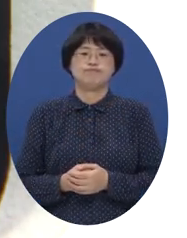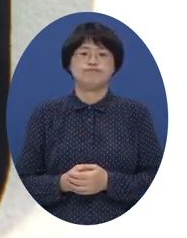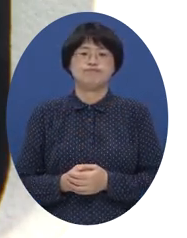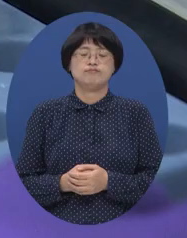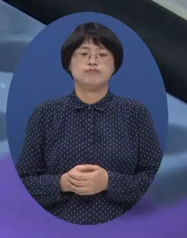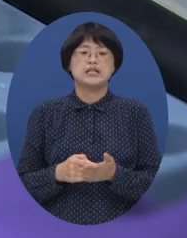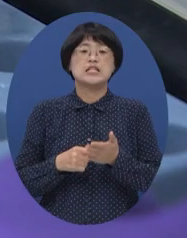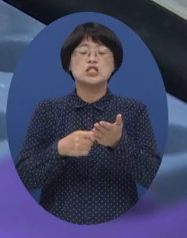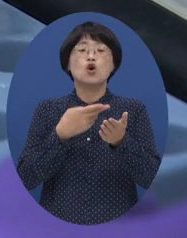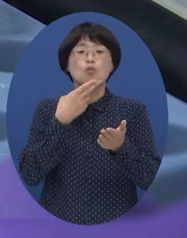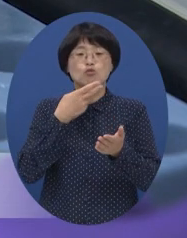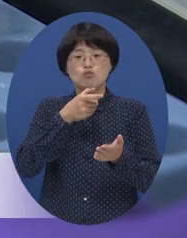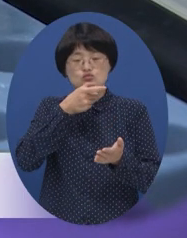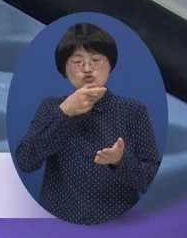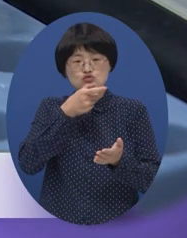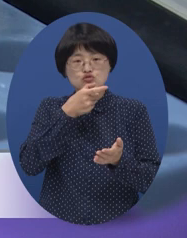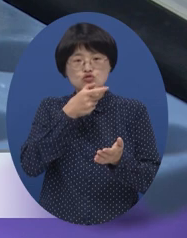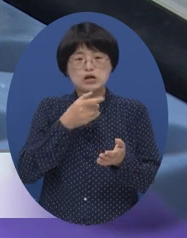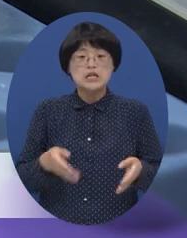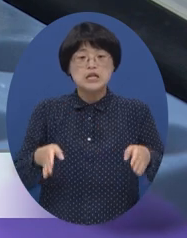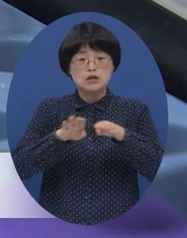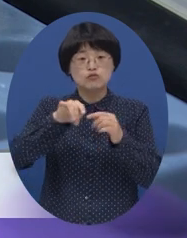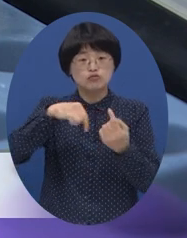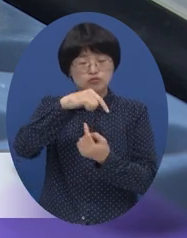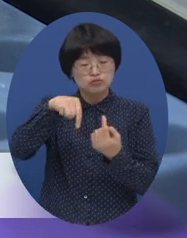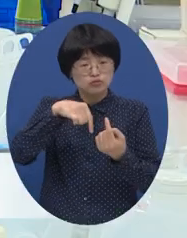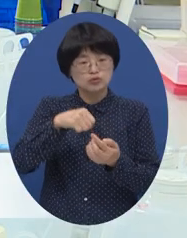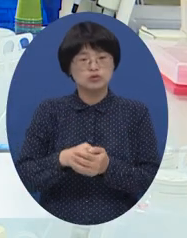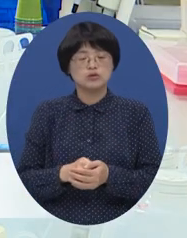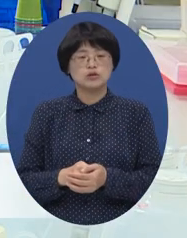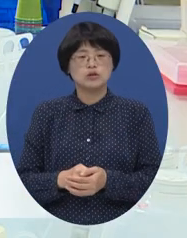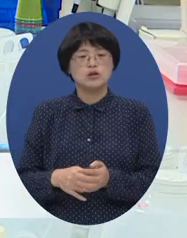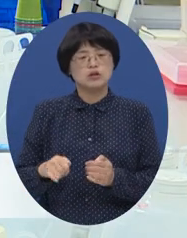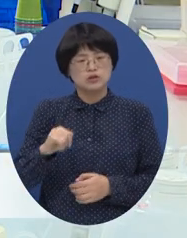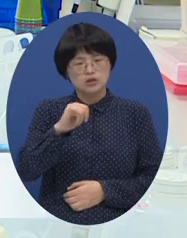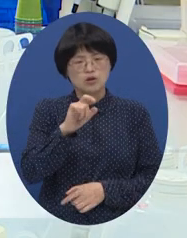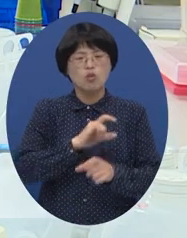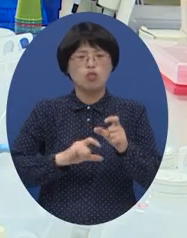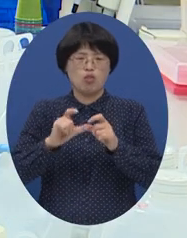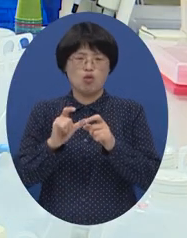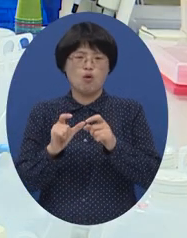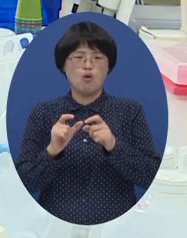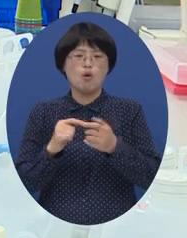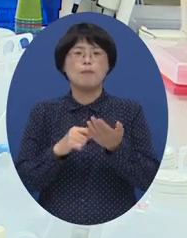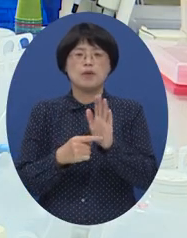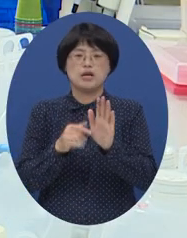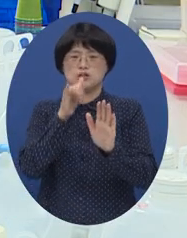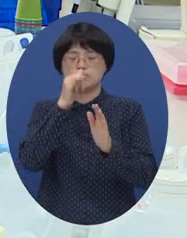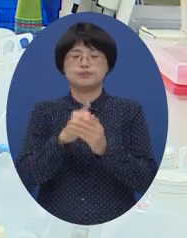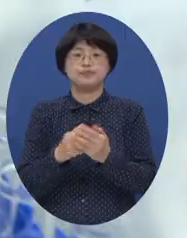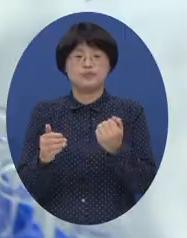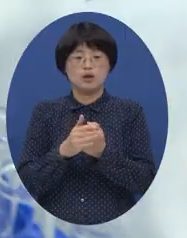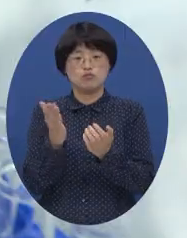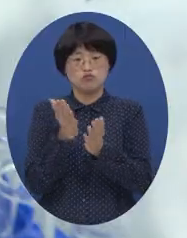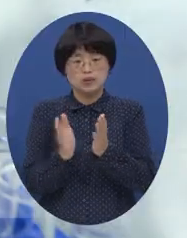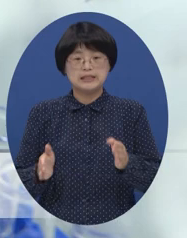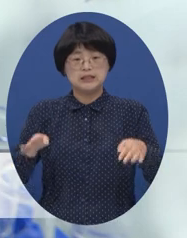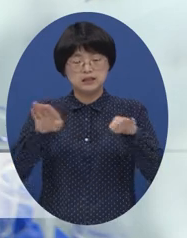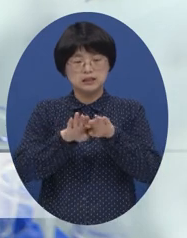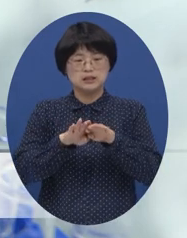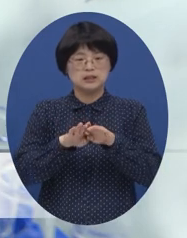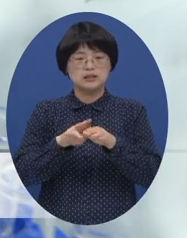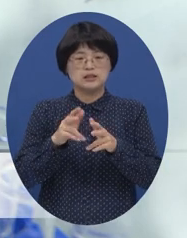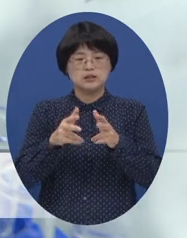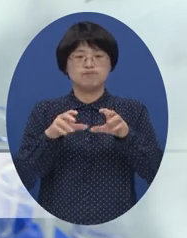미신고 음용 시설 7개소 중 4곳에서도 불소나 일반 세균 등이 초과 검출됐습니다. 경기도는 부적합 시설에 대한 사용 중지